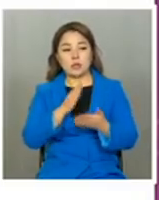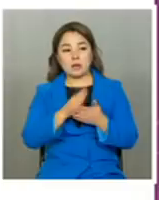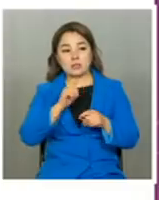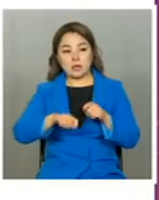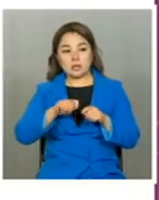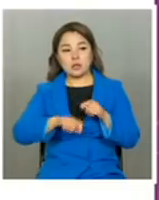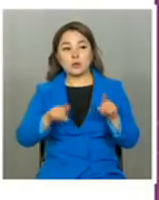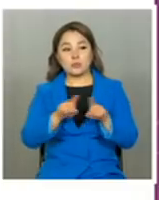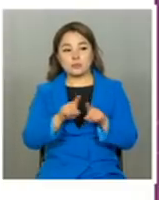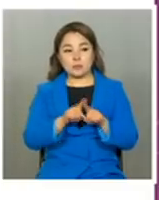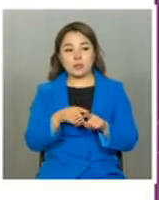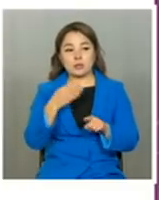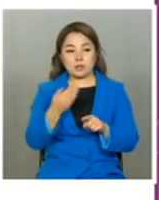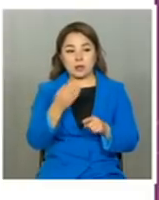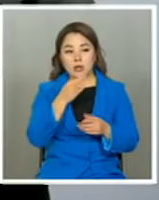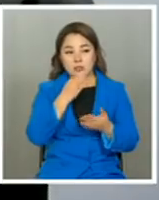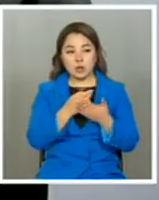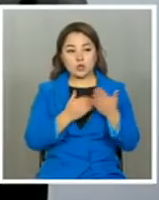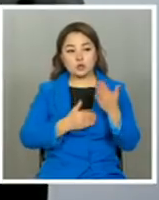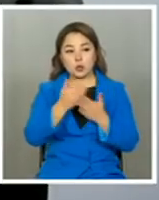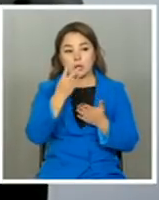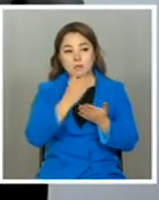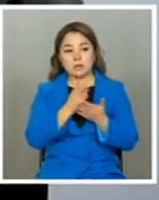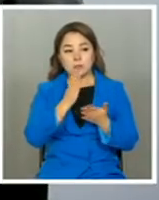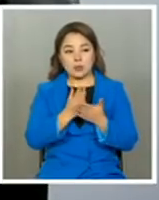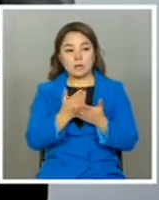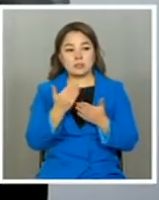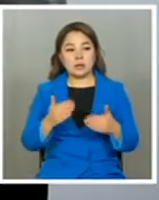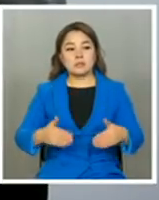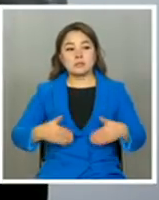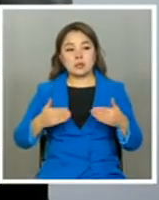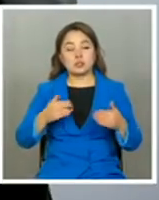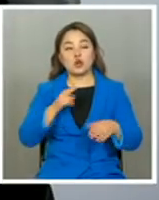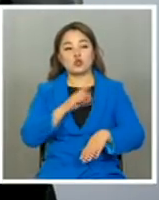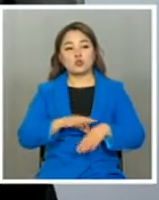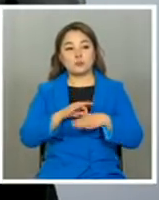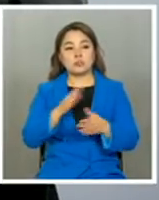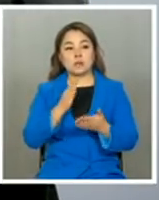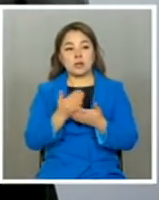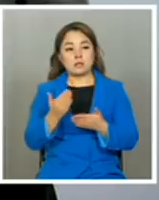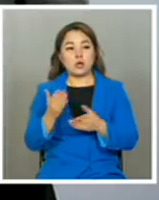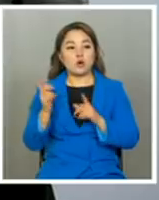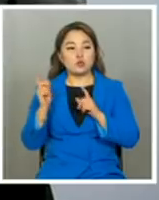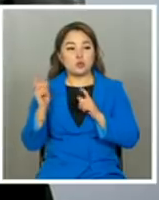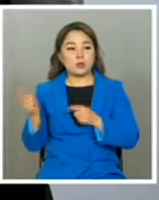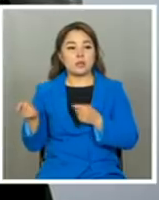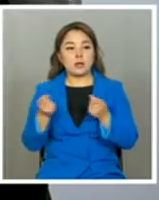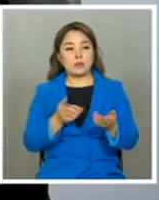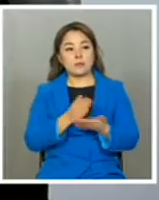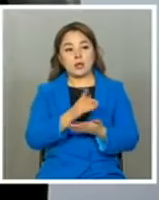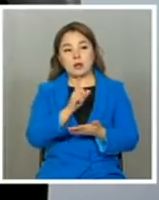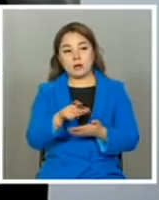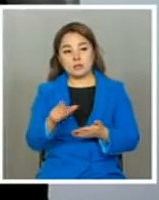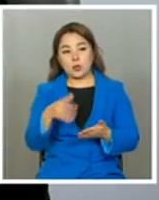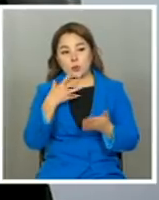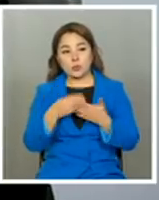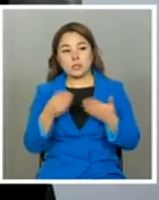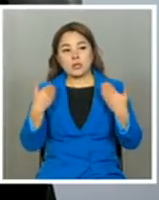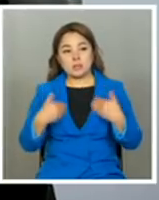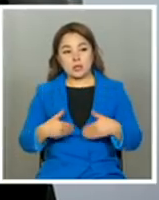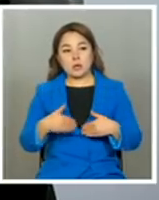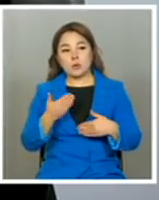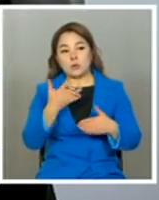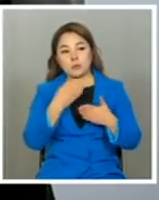кезінде қажу жоғары болып келеді. Ал динамикалық жұмыс дегеніміз жүкті тасуға және адамның өз денесін немесе